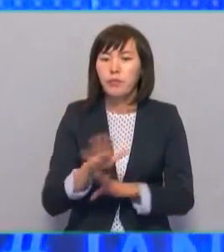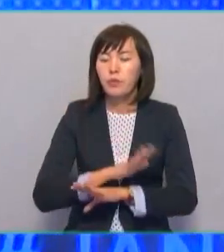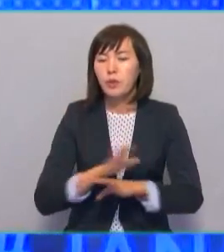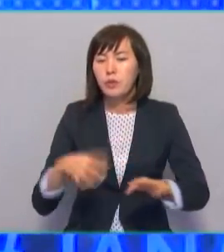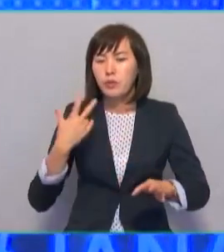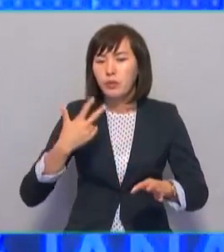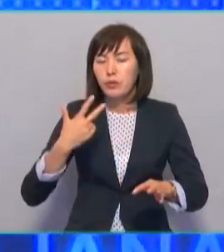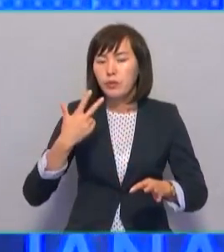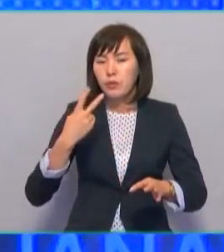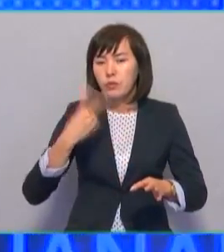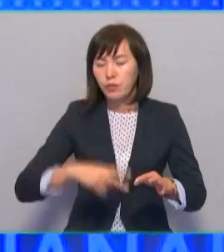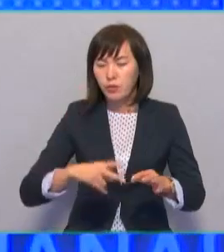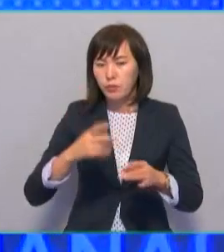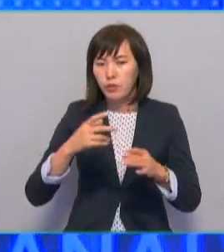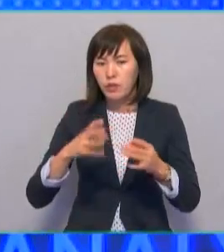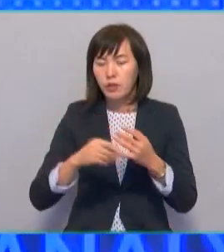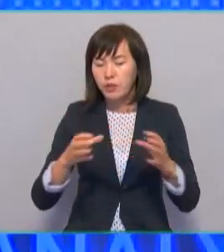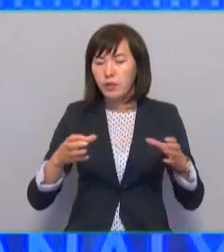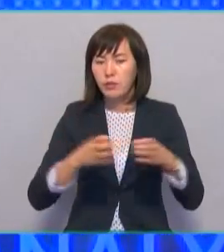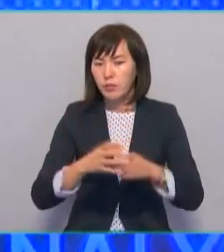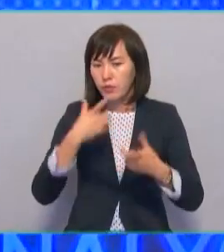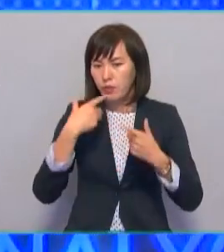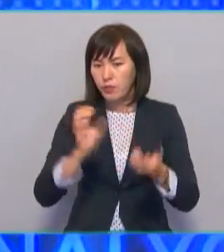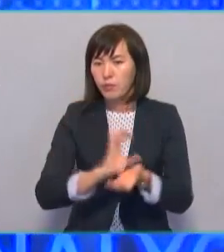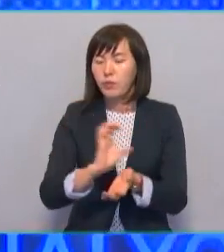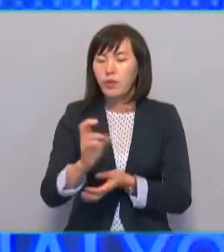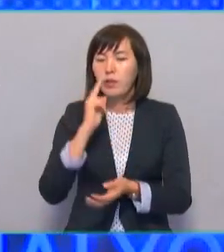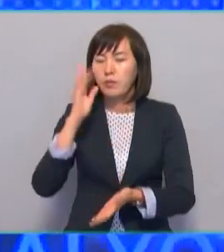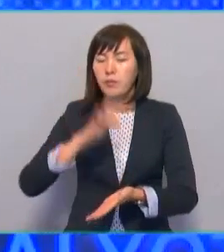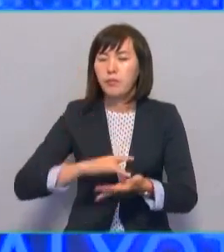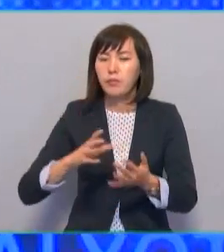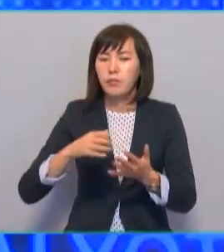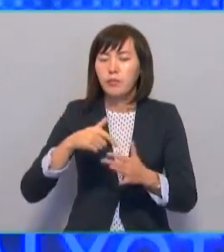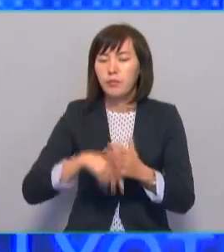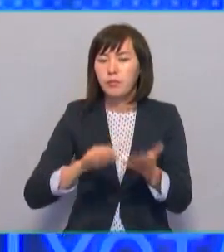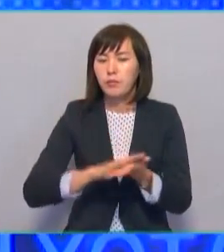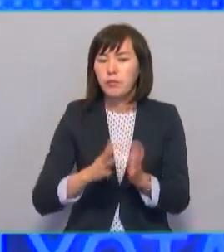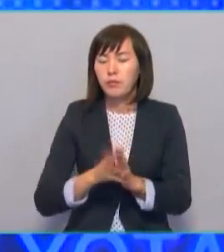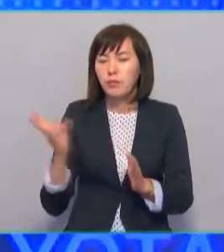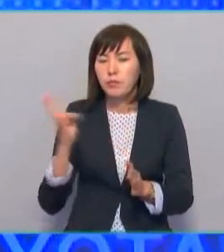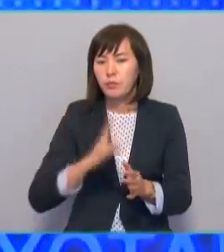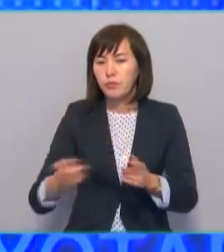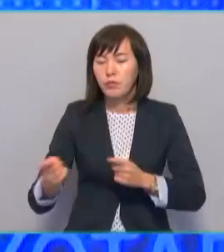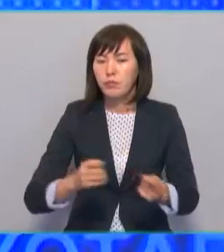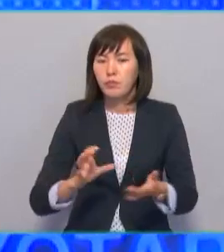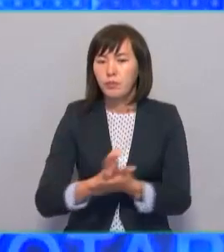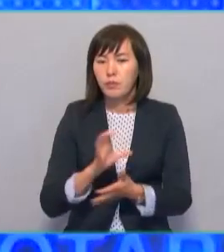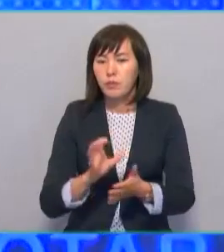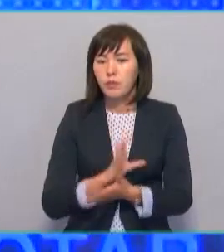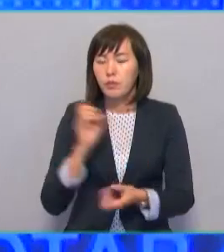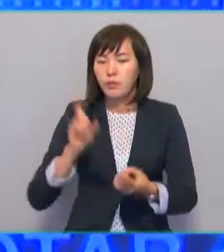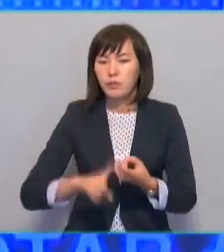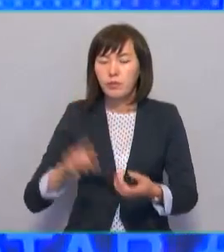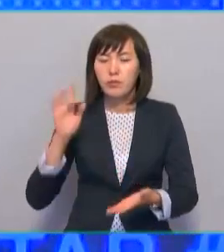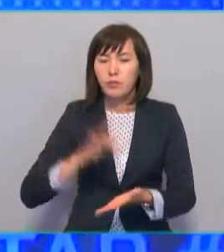орындамаған 20 жер мекемеге ескертпе хат жіберілген. Бұл жайында Шымкент қалалық ішкі саясат және дін істері басқармасының ақпаратты